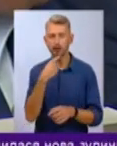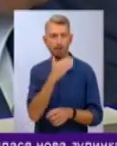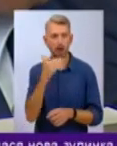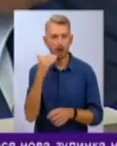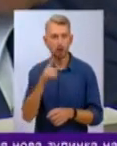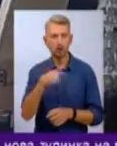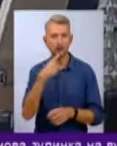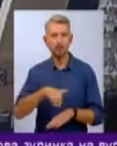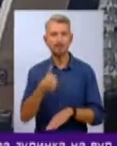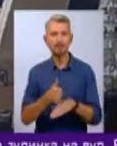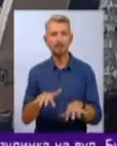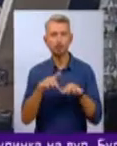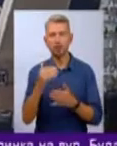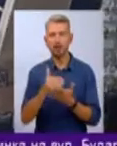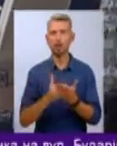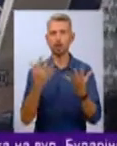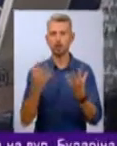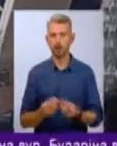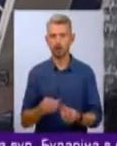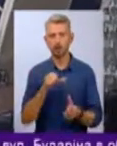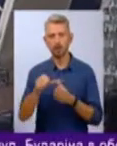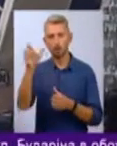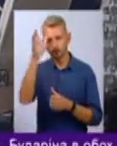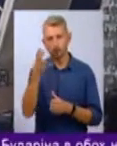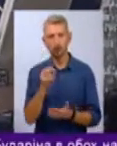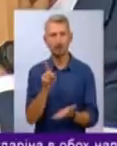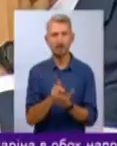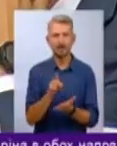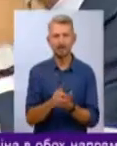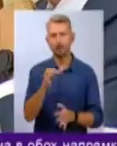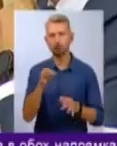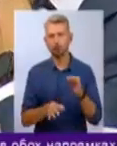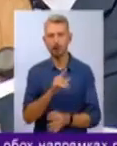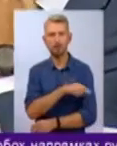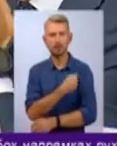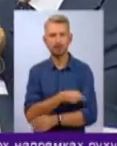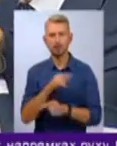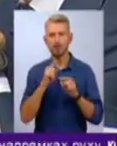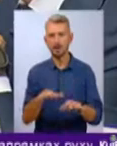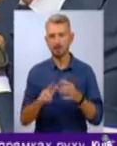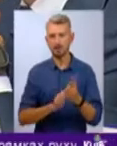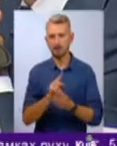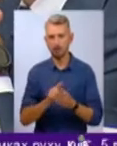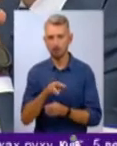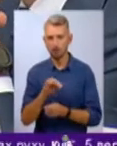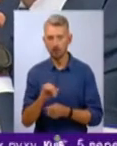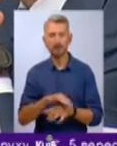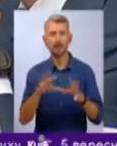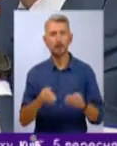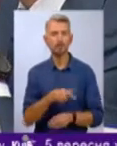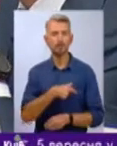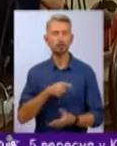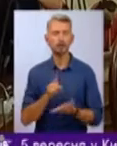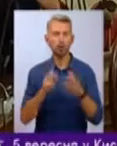За словами спікера, на порядку денному, окрім освітньої, ще й пенсійна, судова, медична та парламентська реформа. Загалом же депутати